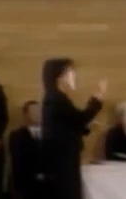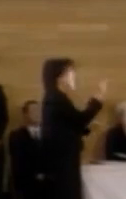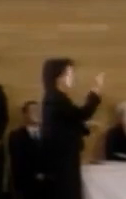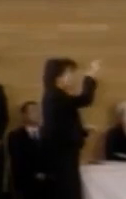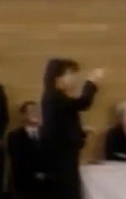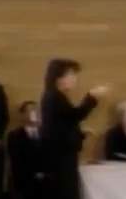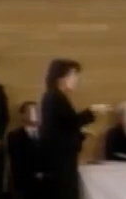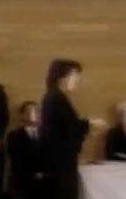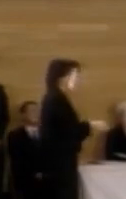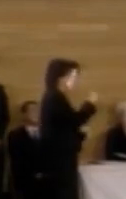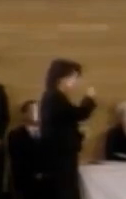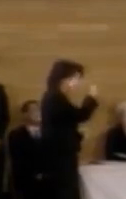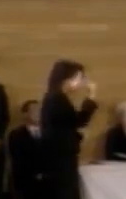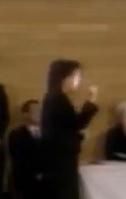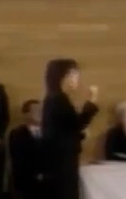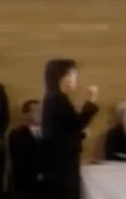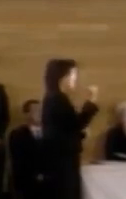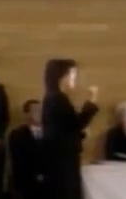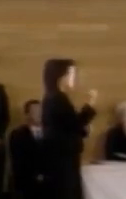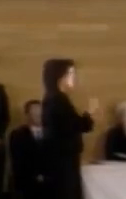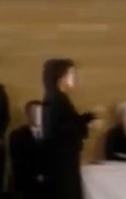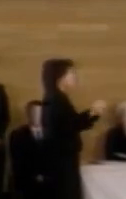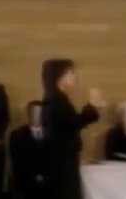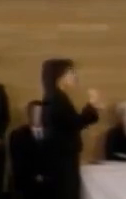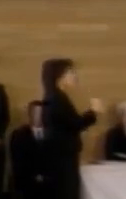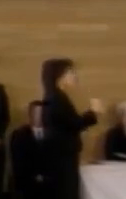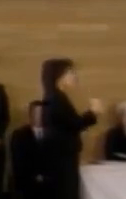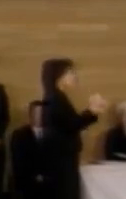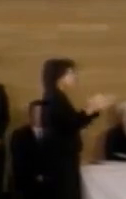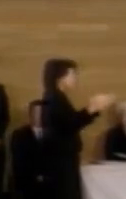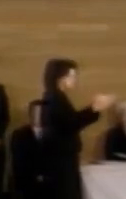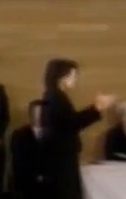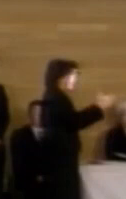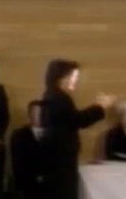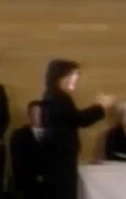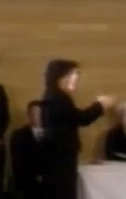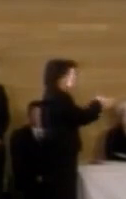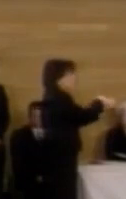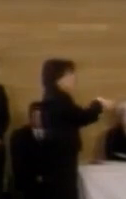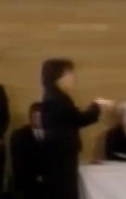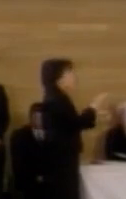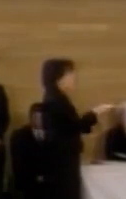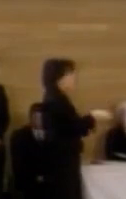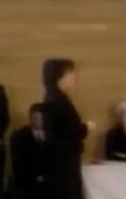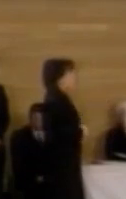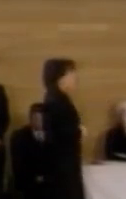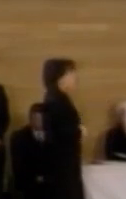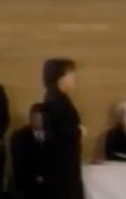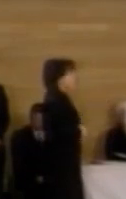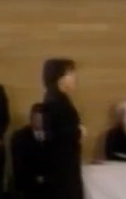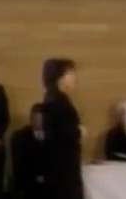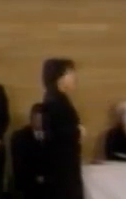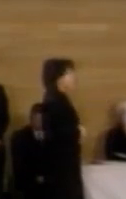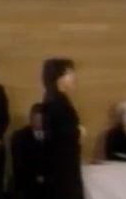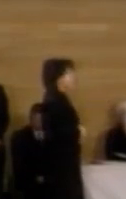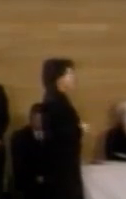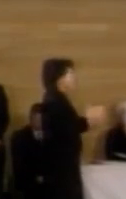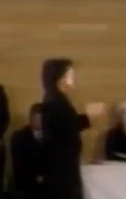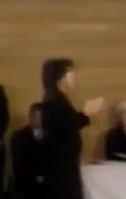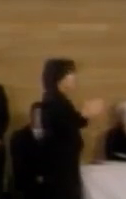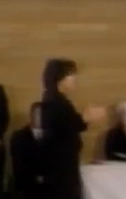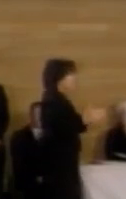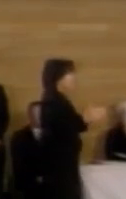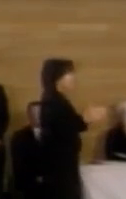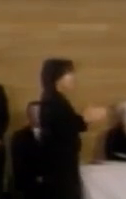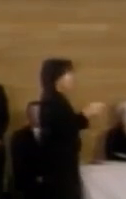開通するなど、復興の総仕上げの段階に入っています。一方で